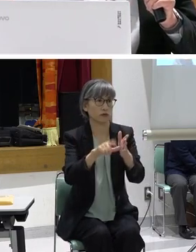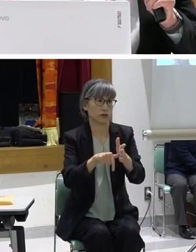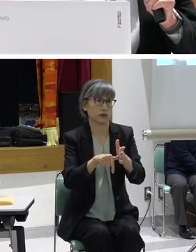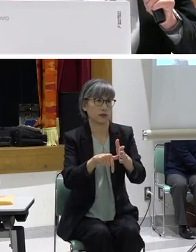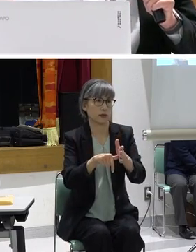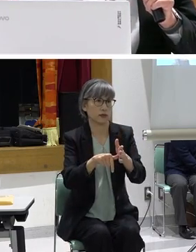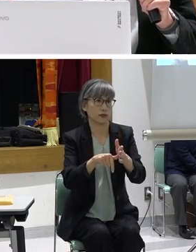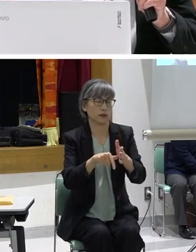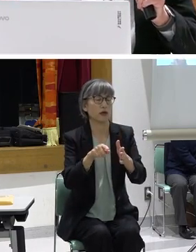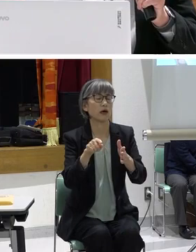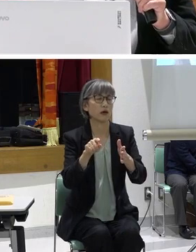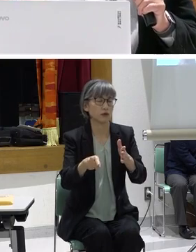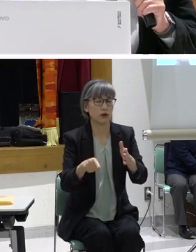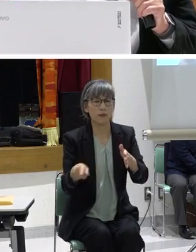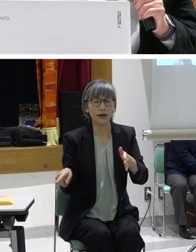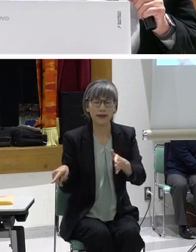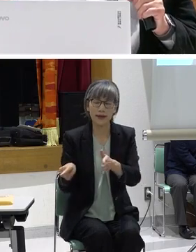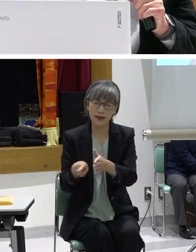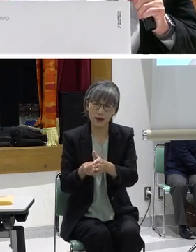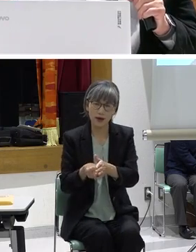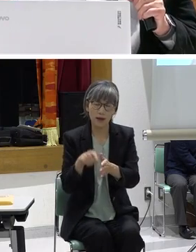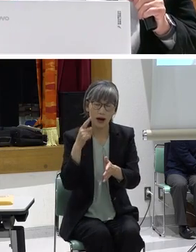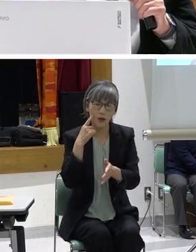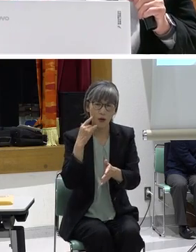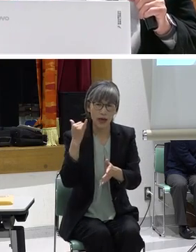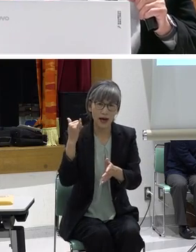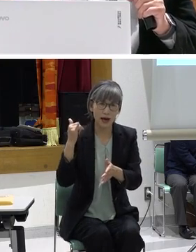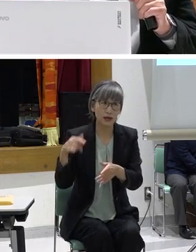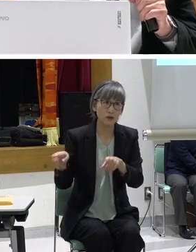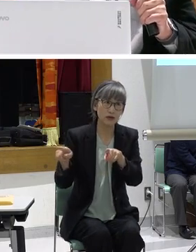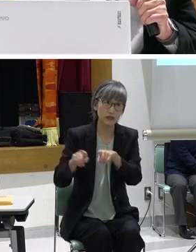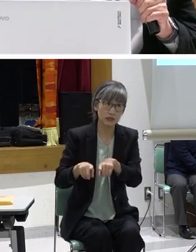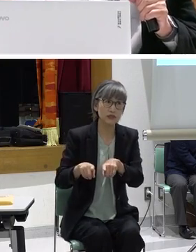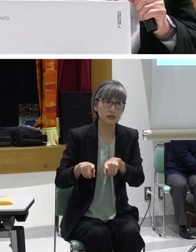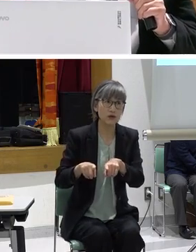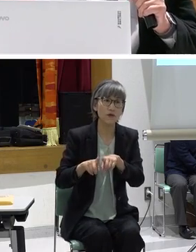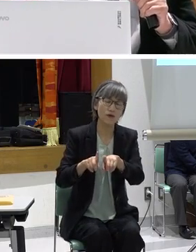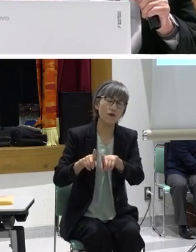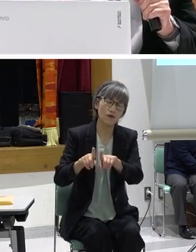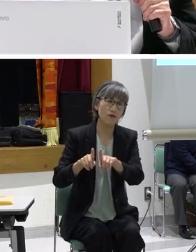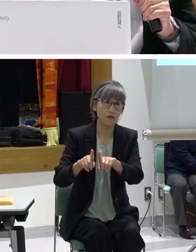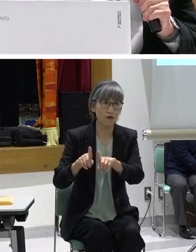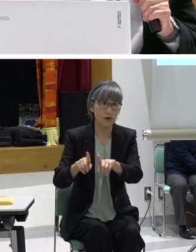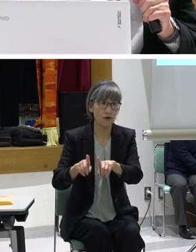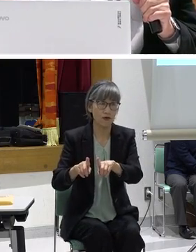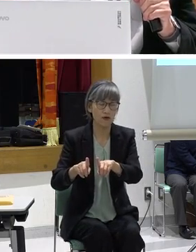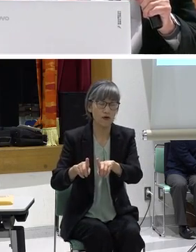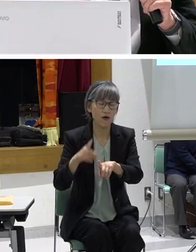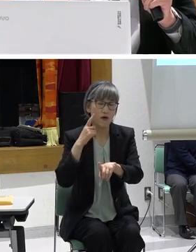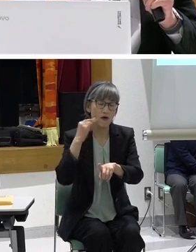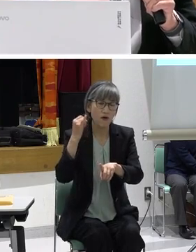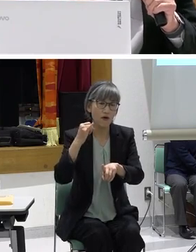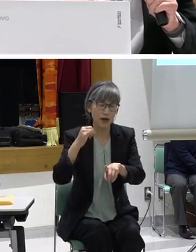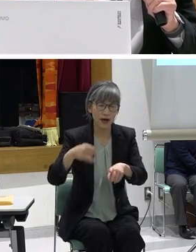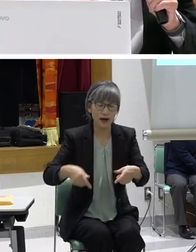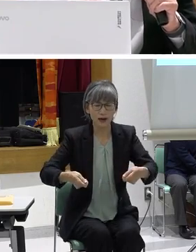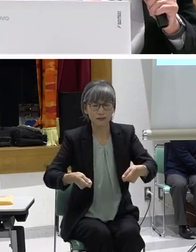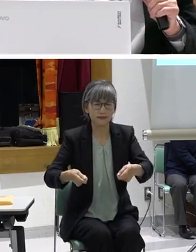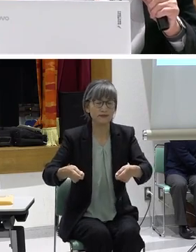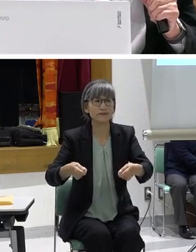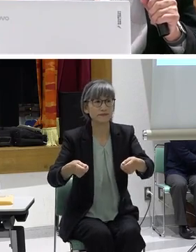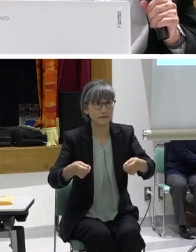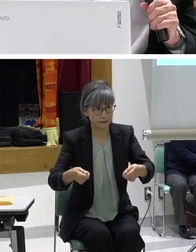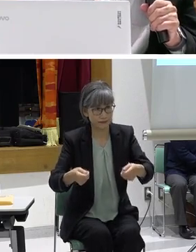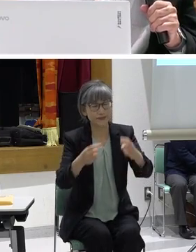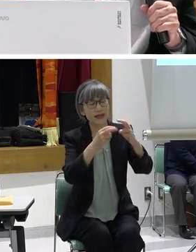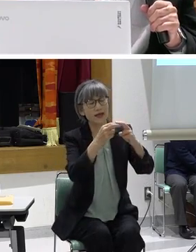では親と一緒に、こう出かけたこと、親が付き添ってもらうときに、まあ電車とかバスには